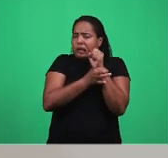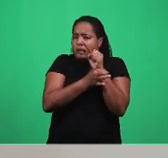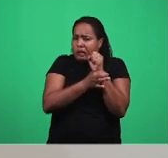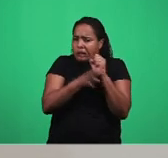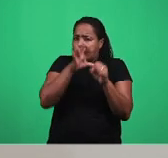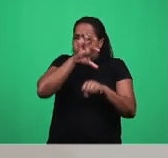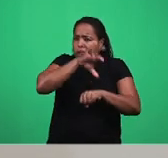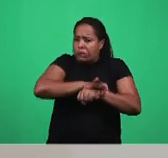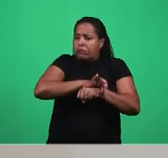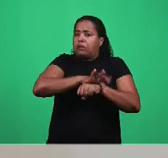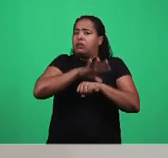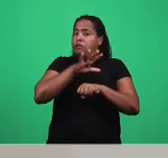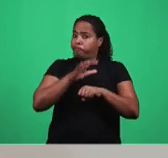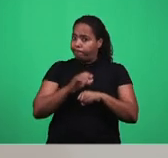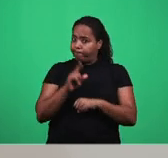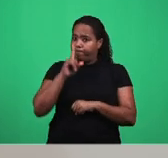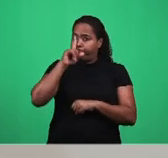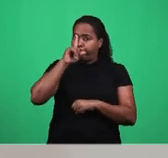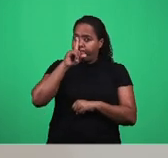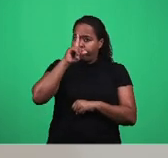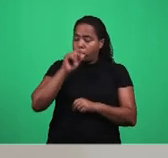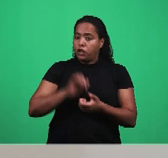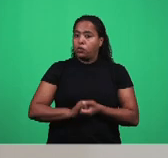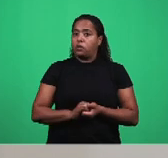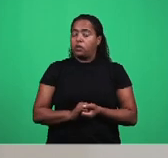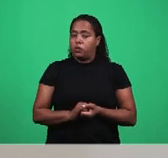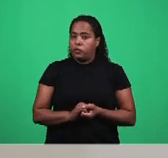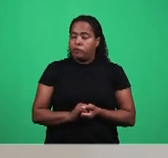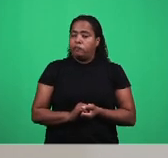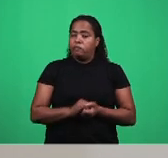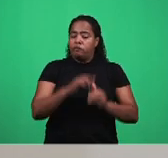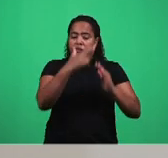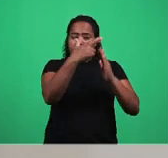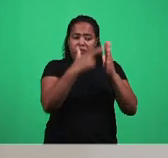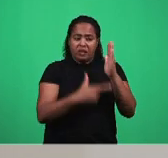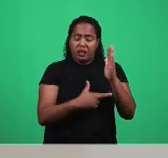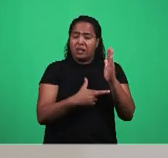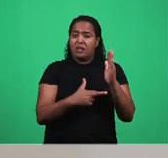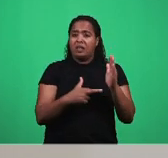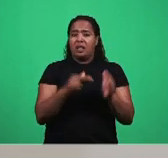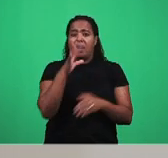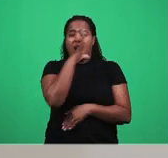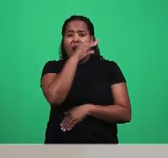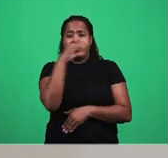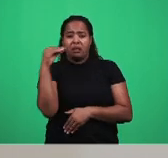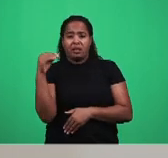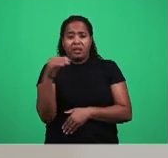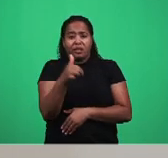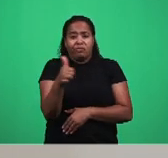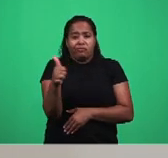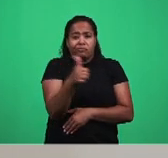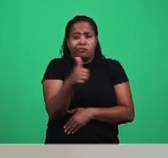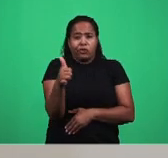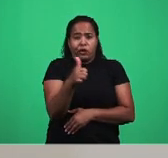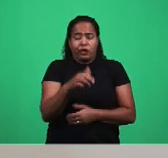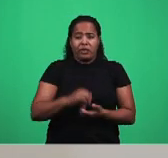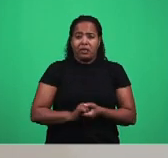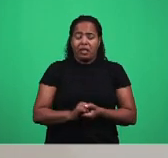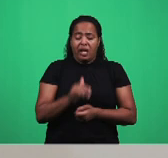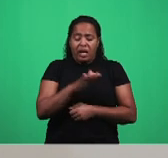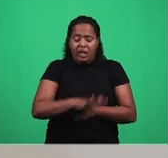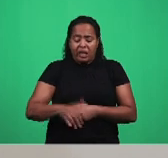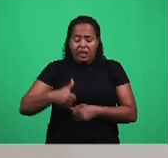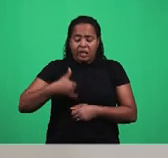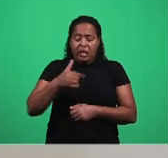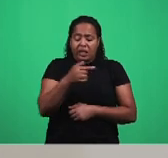un rapport qui n'est pas bon. Nous avons 11 adolescents, des enfants de 7 à 11